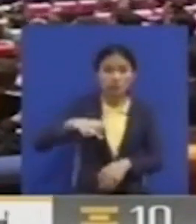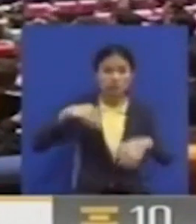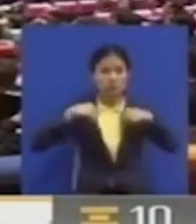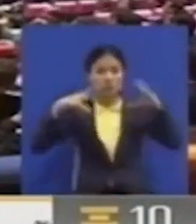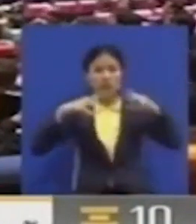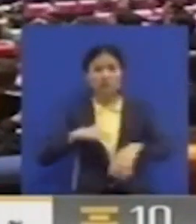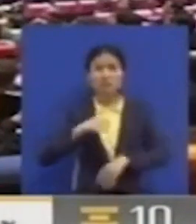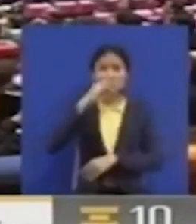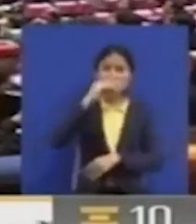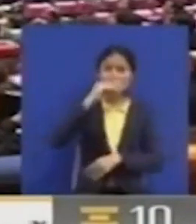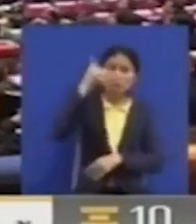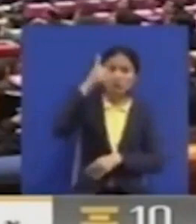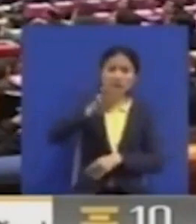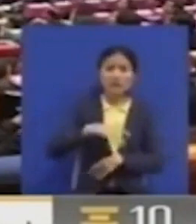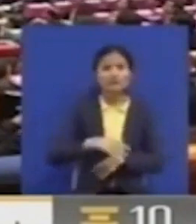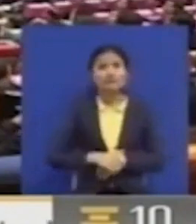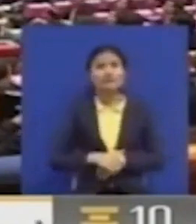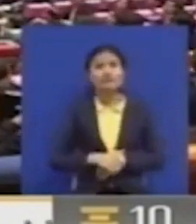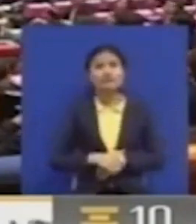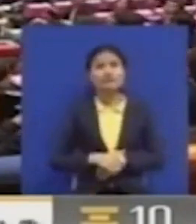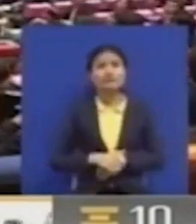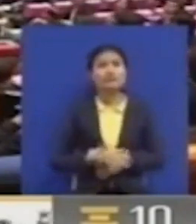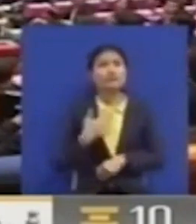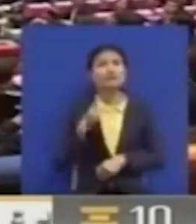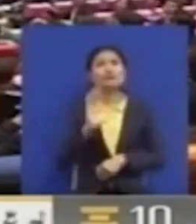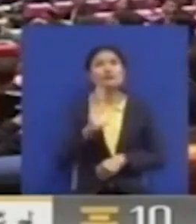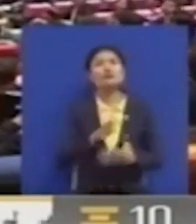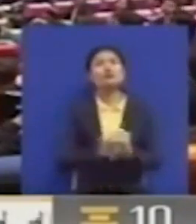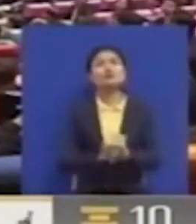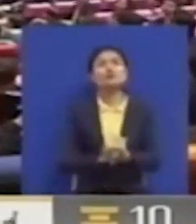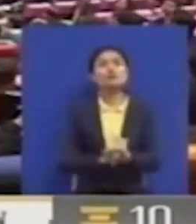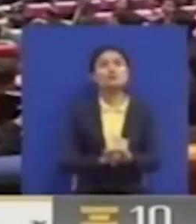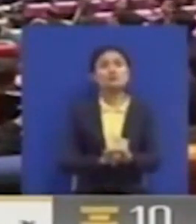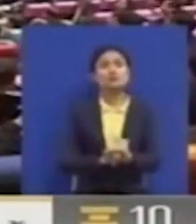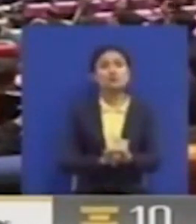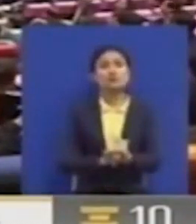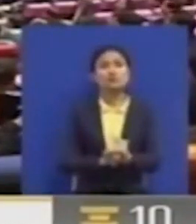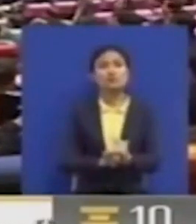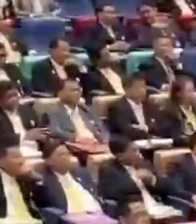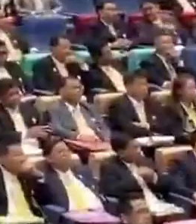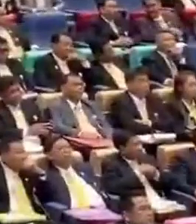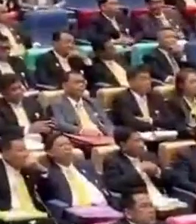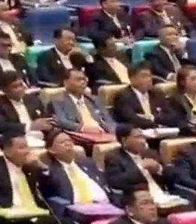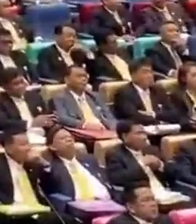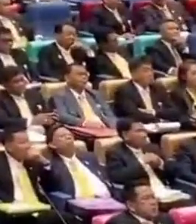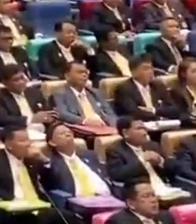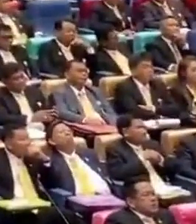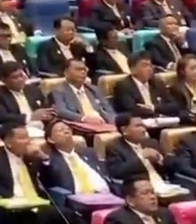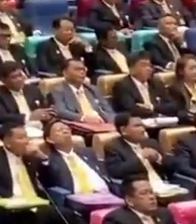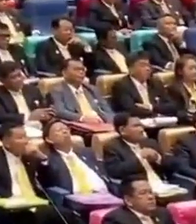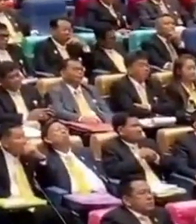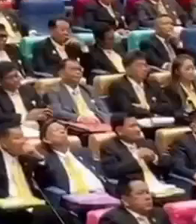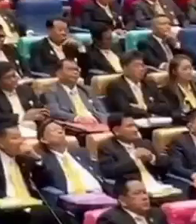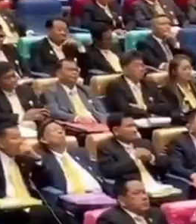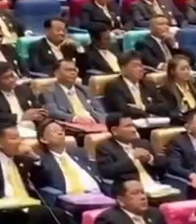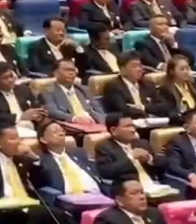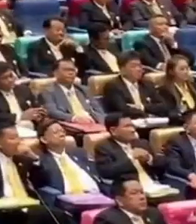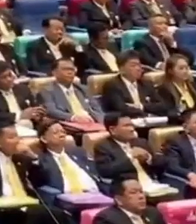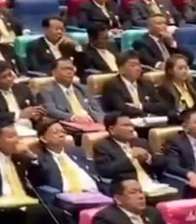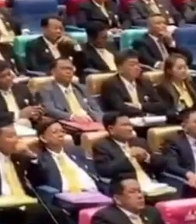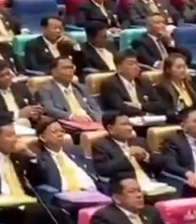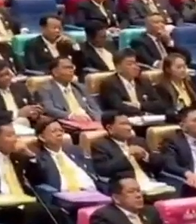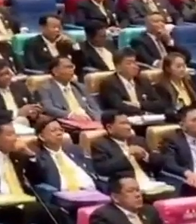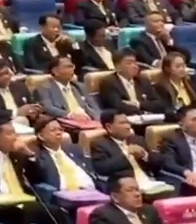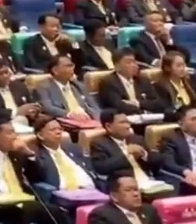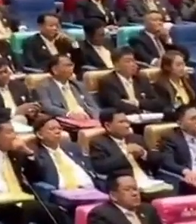งเชียร์ก่อนฝั่งเชียร์เขาก็เสียดายแทนนะฮะว่าโอ้โหอุตส่าห์ได้เข้ามาในสภาทั้งทีได้เป็นส.ส.ทั้งทียังไม่ทันได้